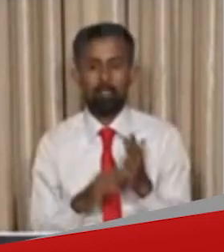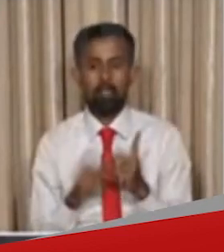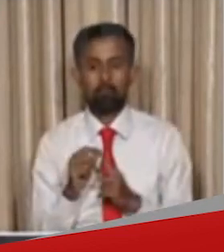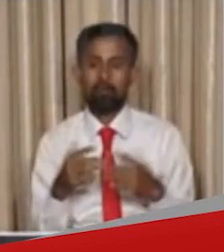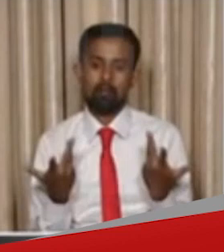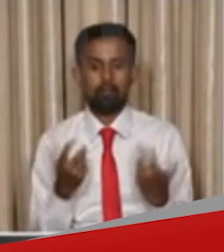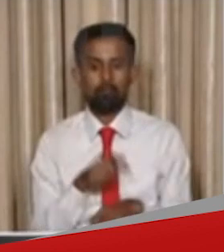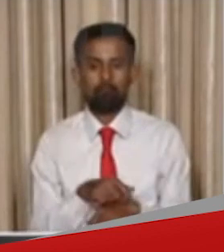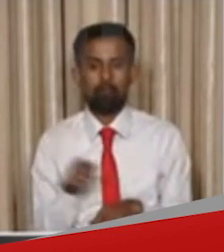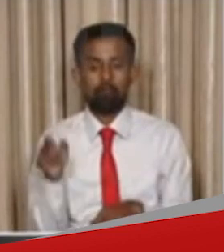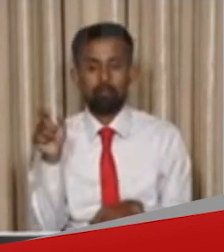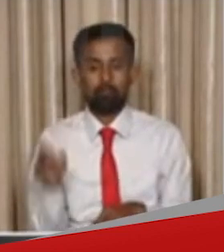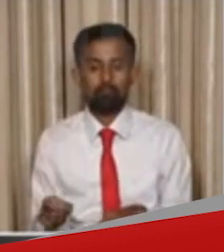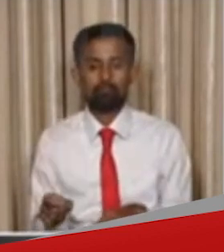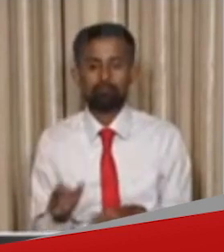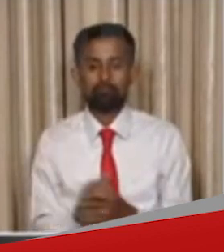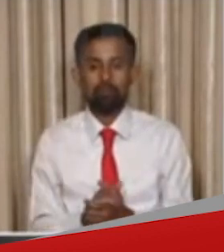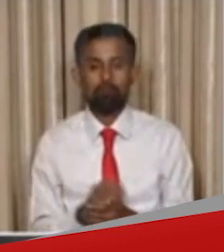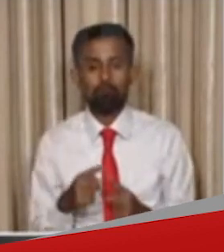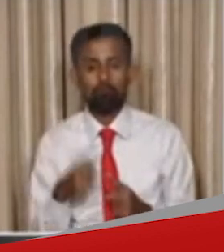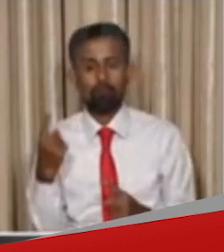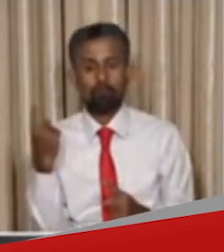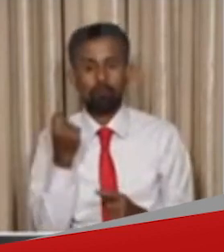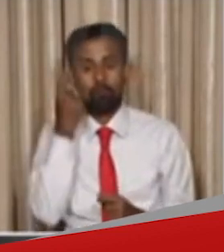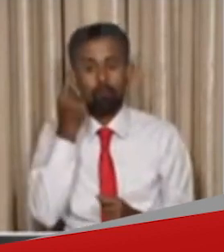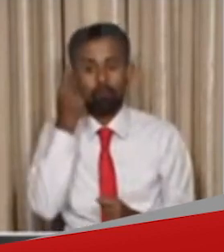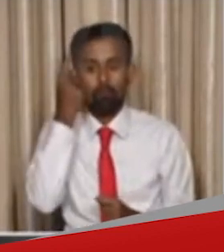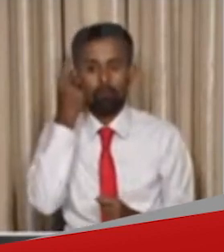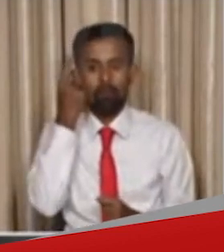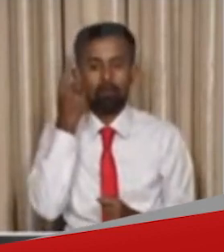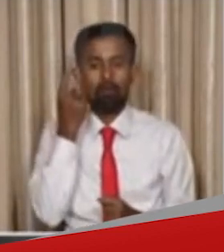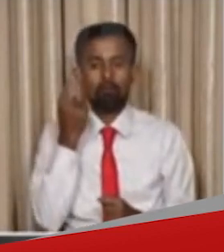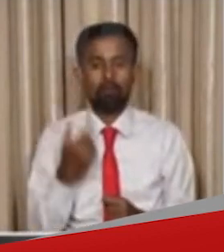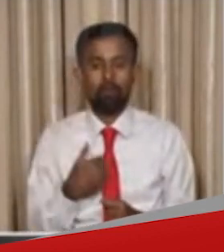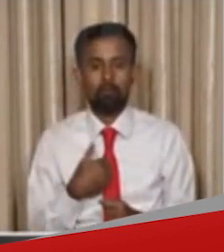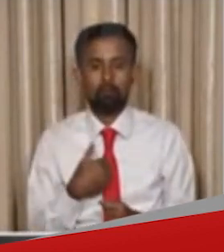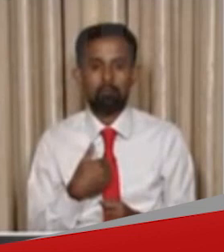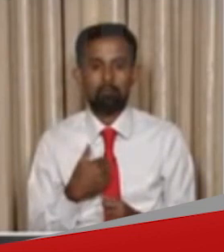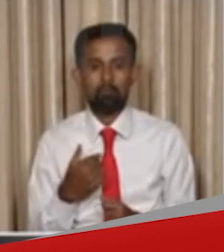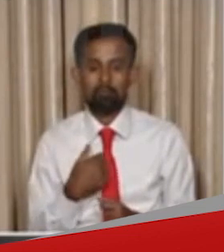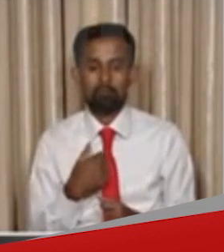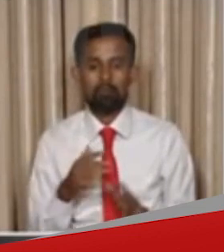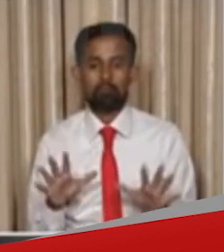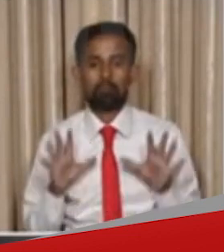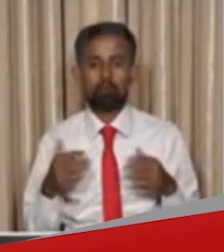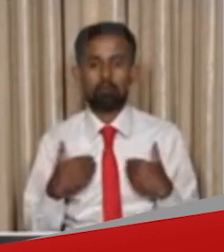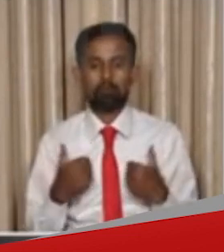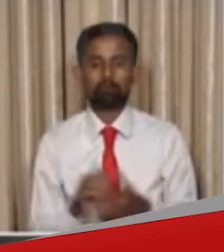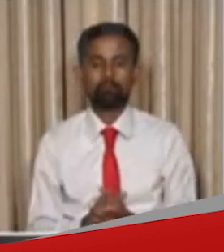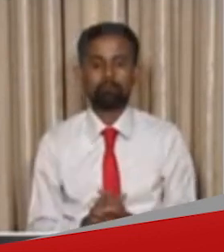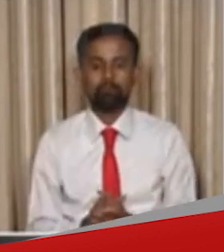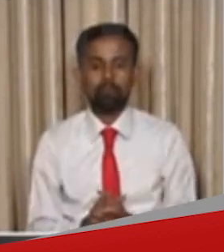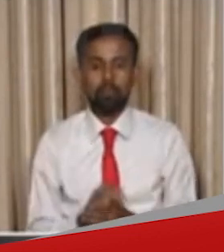ගියාට පස්සේ එතුමාට දැන් වෙනත් වෙනත් සංකල්පනාවන් පහළ වෙලා තියීම ගැන අපි විශේෂයෙන් අපි පුදුම වෙනවා. ඉතින්